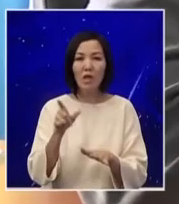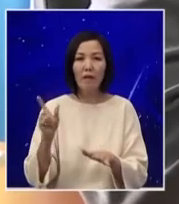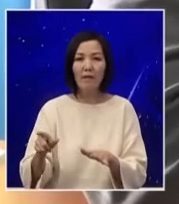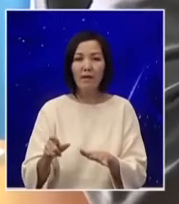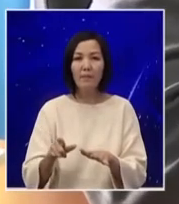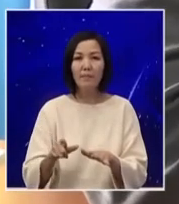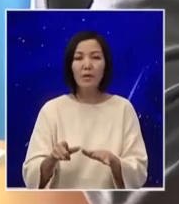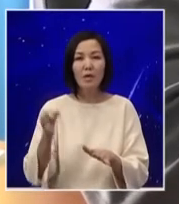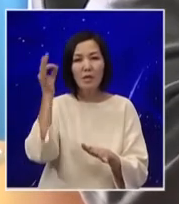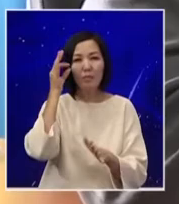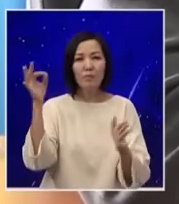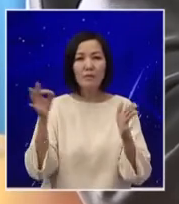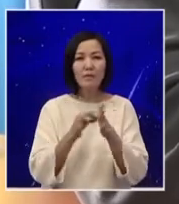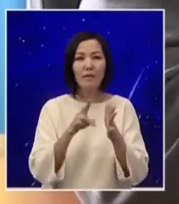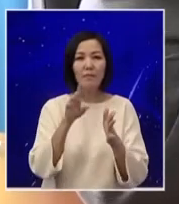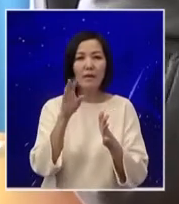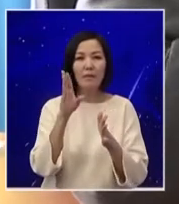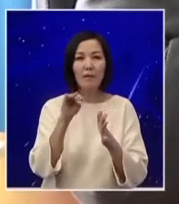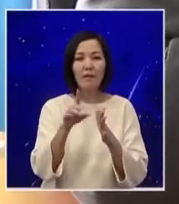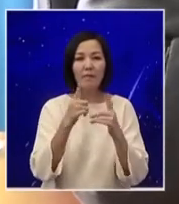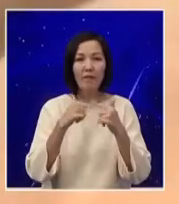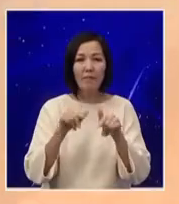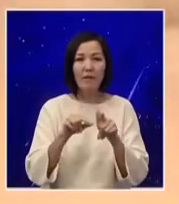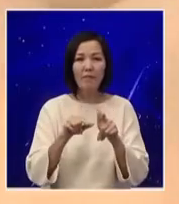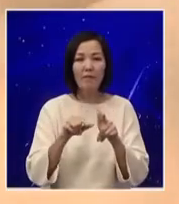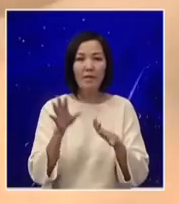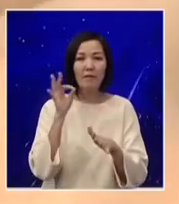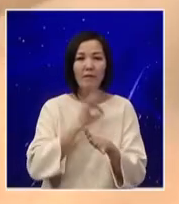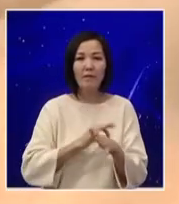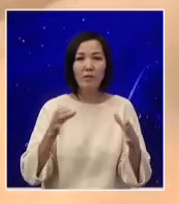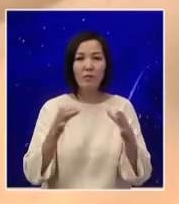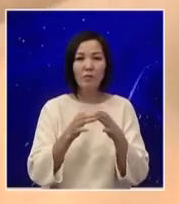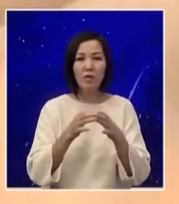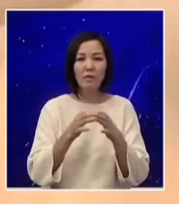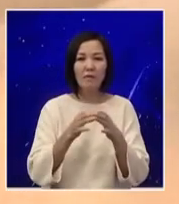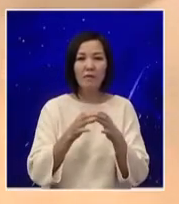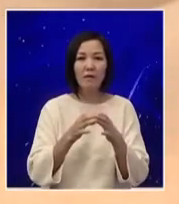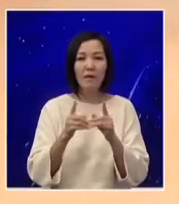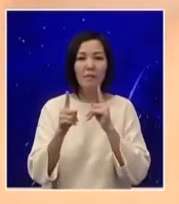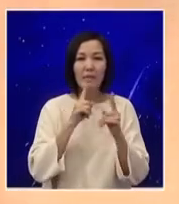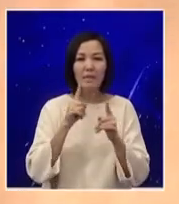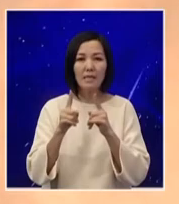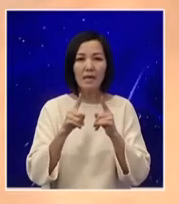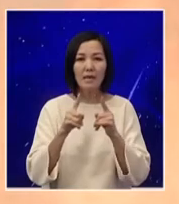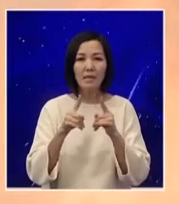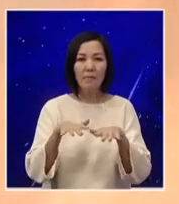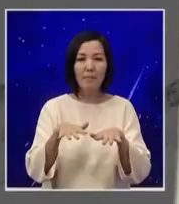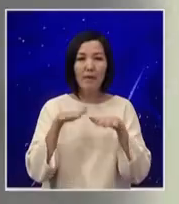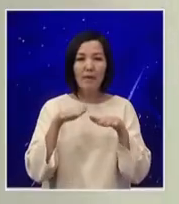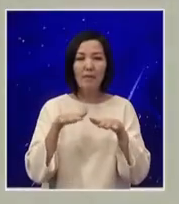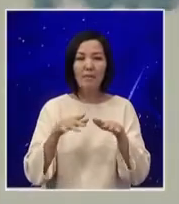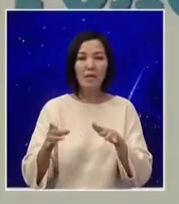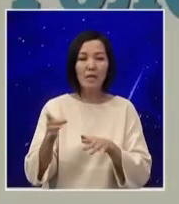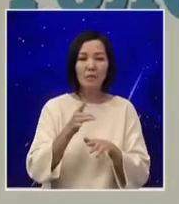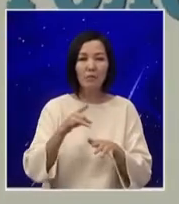человека напомним цель праймериз формирование эффективного депутатского корпуса в маслихат и мажилис парламента республики